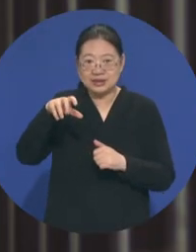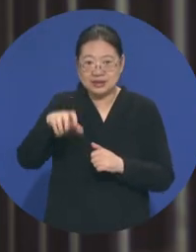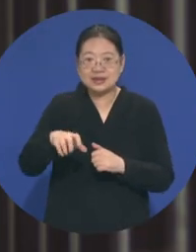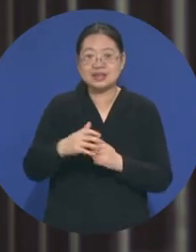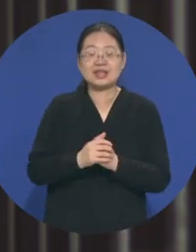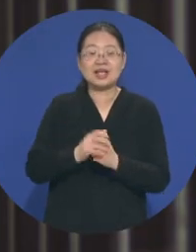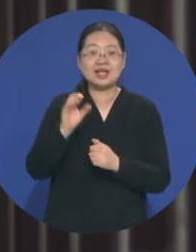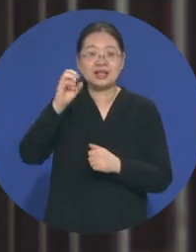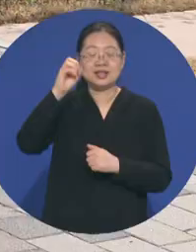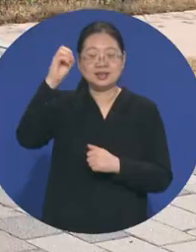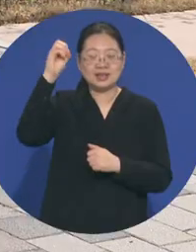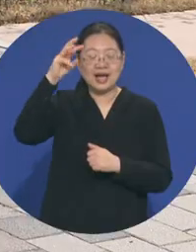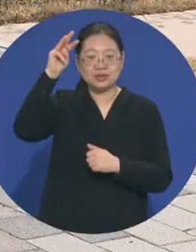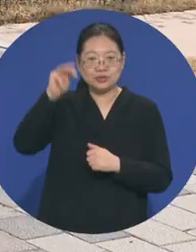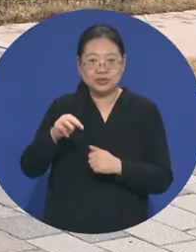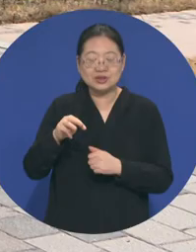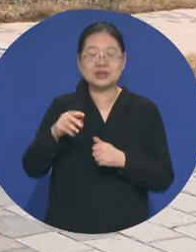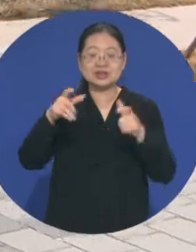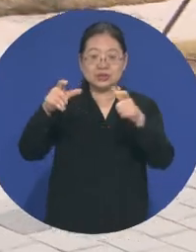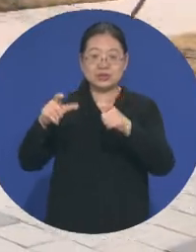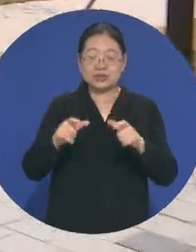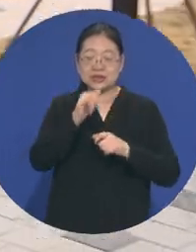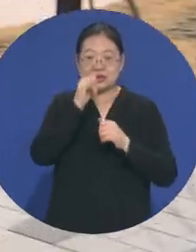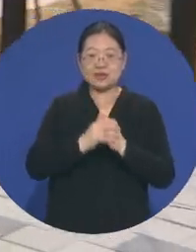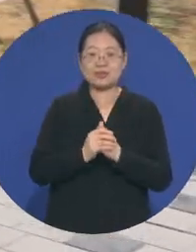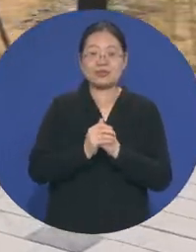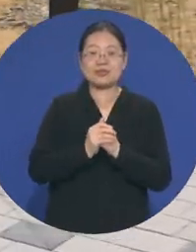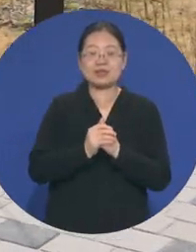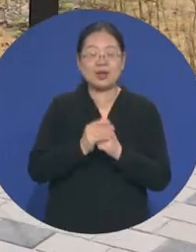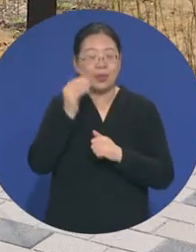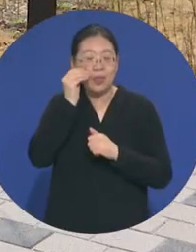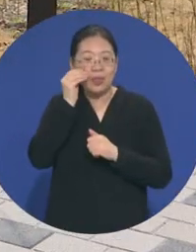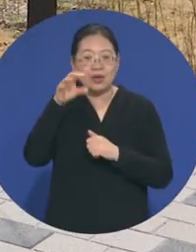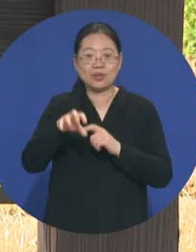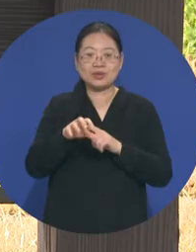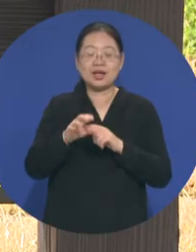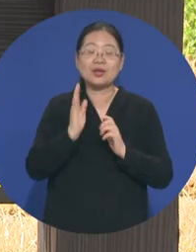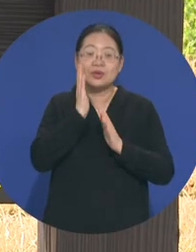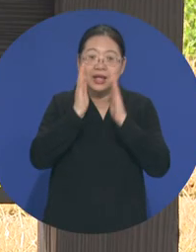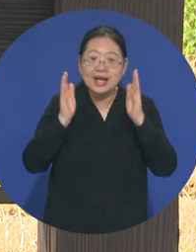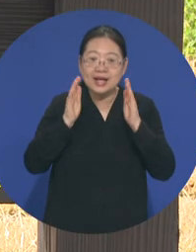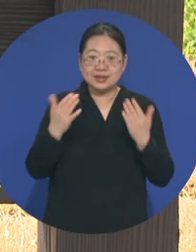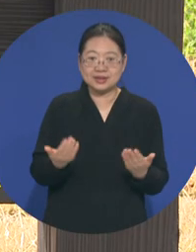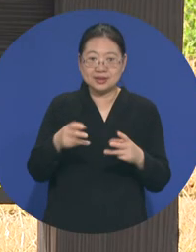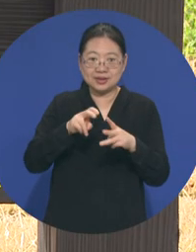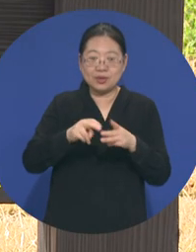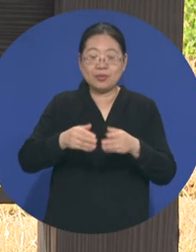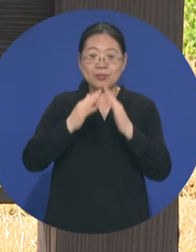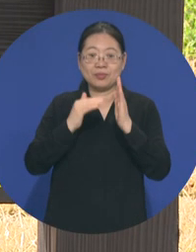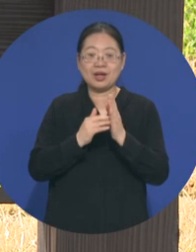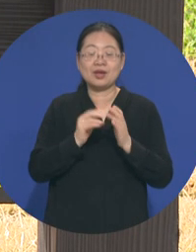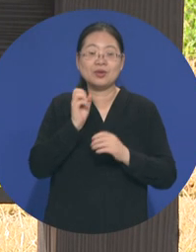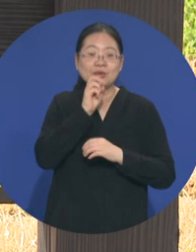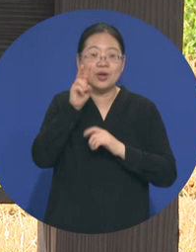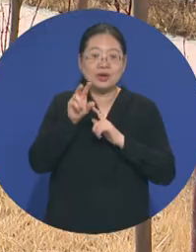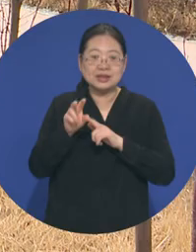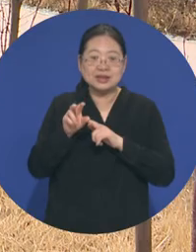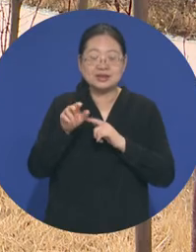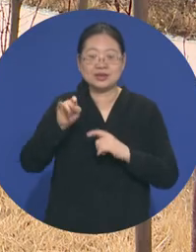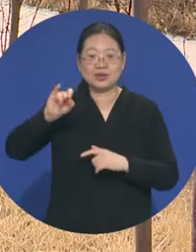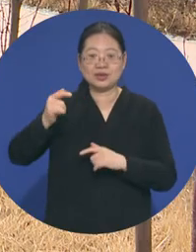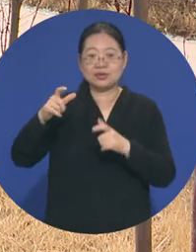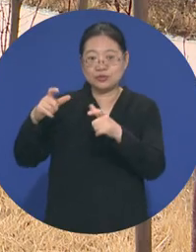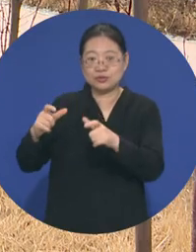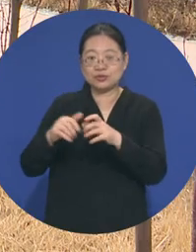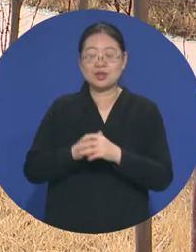광사동 일원에 조성됩니다 사회 복지시설 유효 부지에 녹색 쉼터를 조성하는 복지시설 나눔 숲은 용인시 처인구